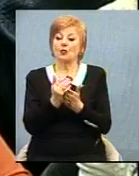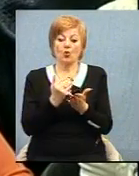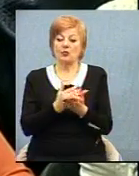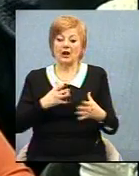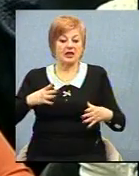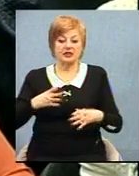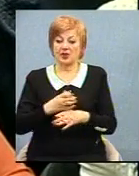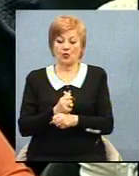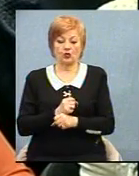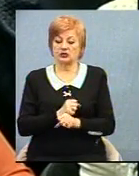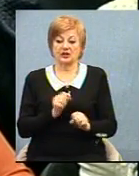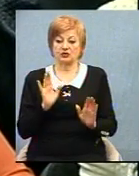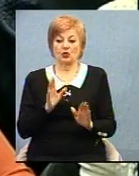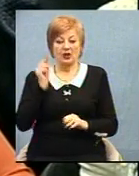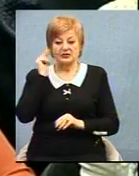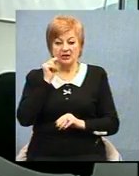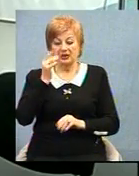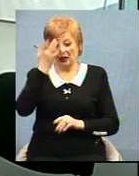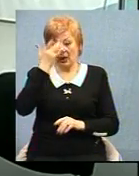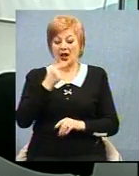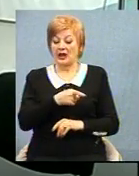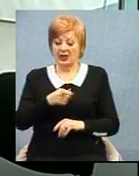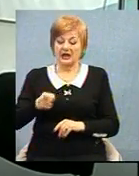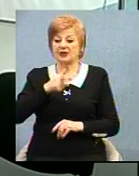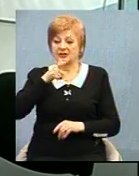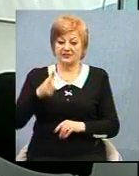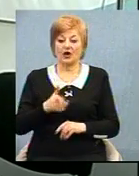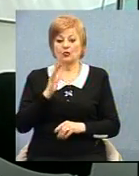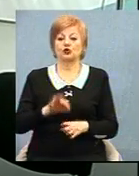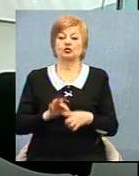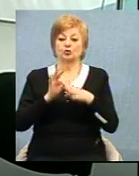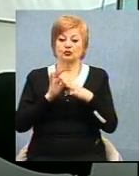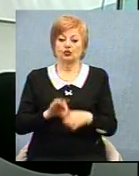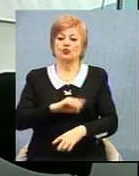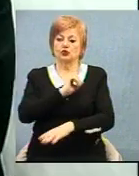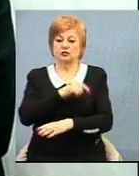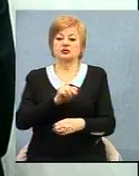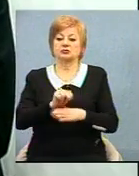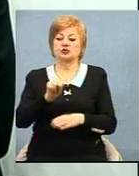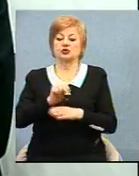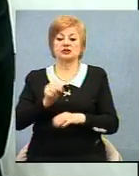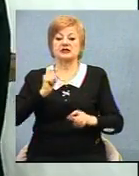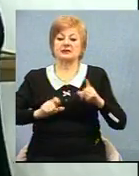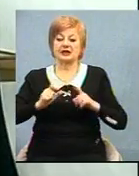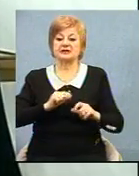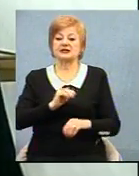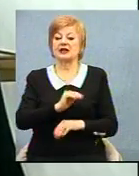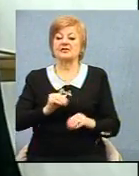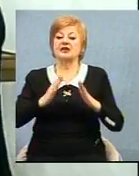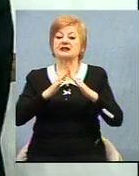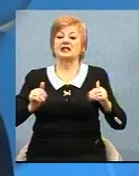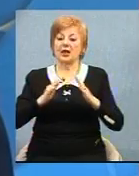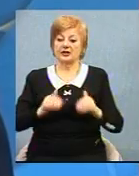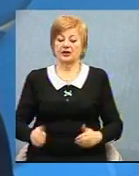обмежується суто лекційними заняттями. Під час літніх канікул другий рік поспіль буде проведена інтенсивна навчальна сесія на базі дитячого табору.